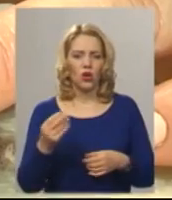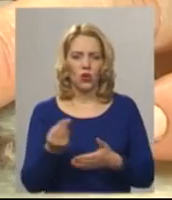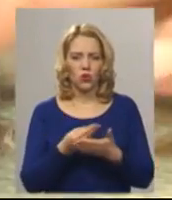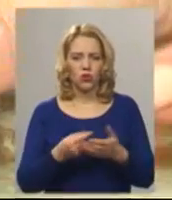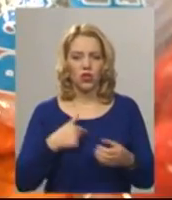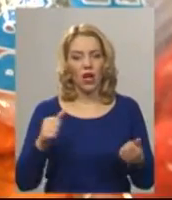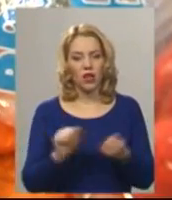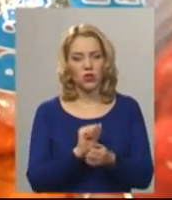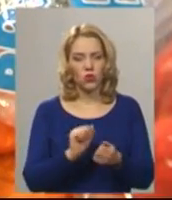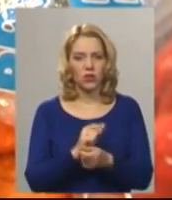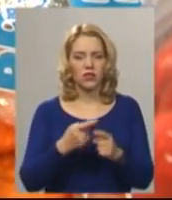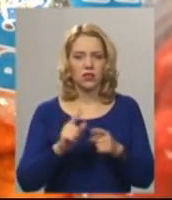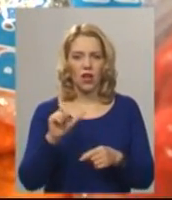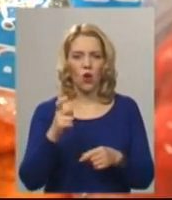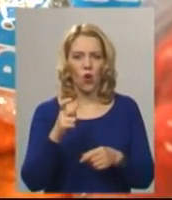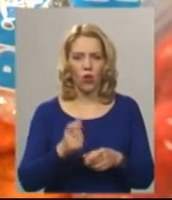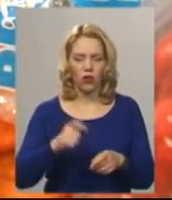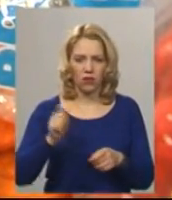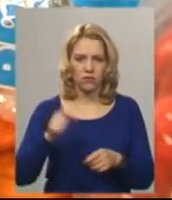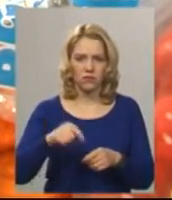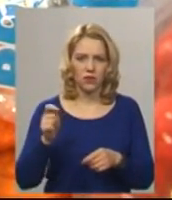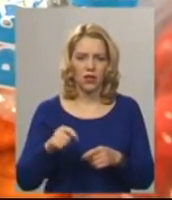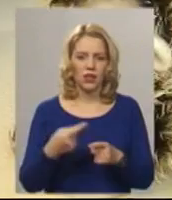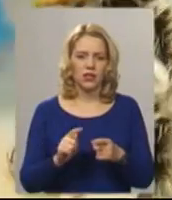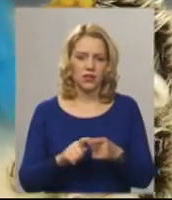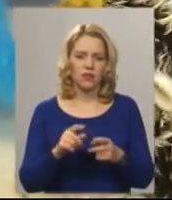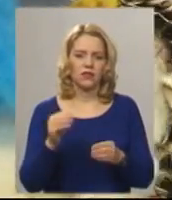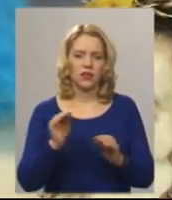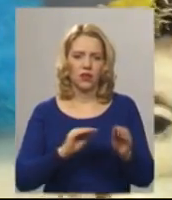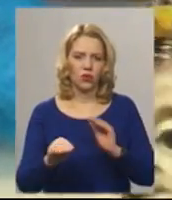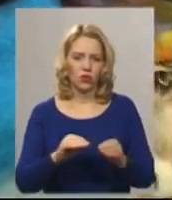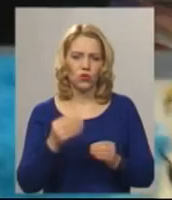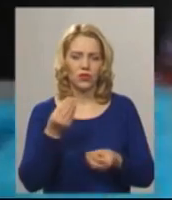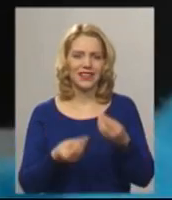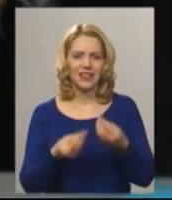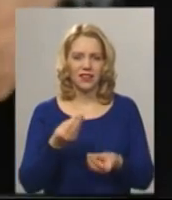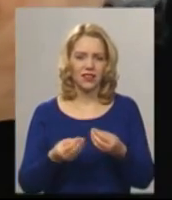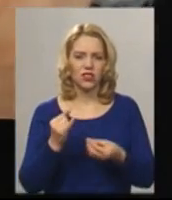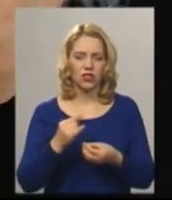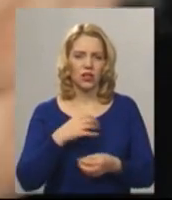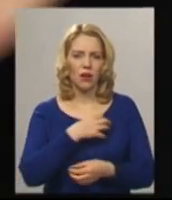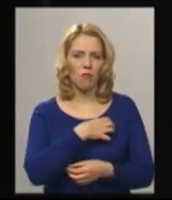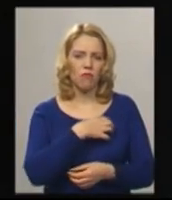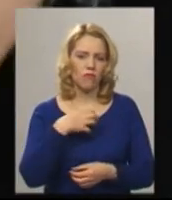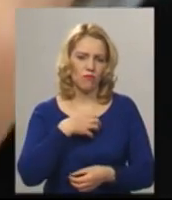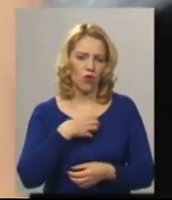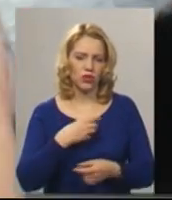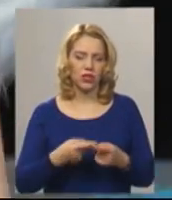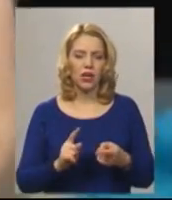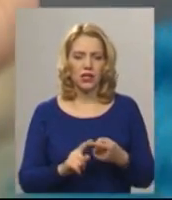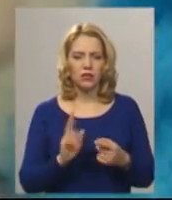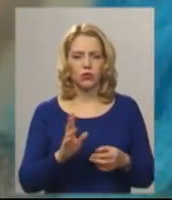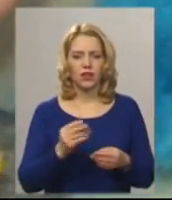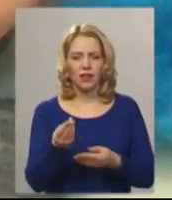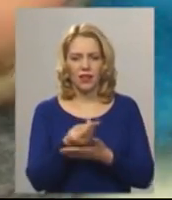вбивання вовни голкою. Так майстриня здебільшого декорує іграшки і брошки. Береться невеличкий шматочок. От зараз у мене буде процес декорування.